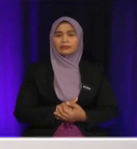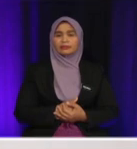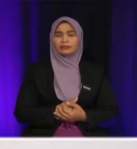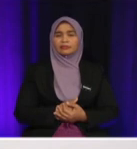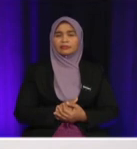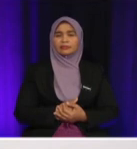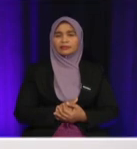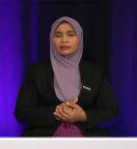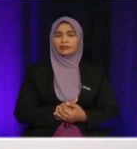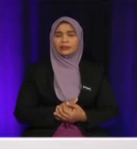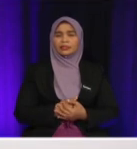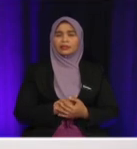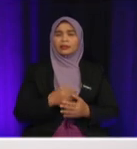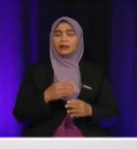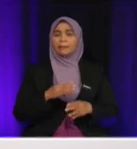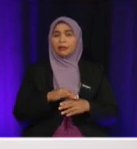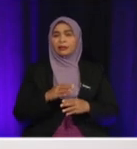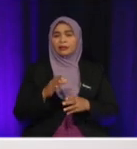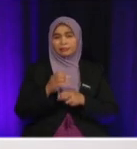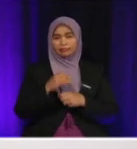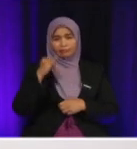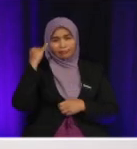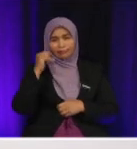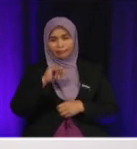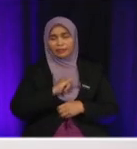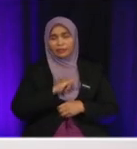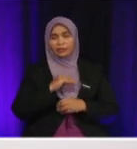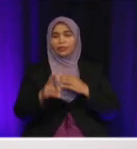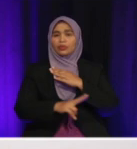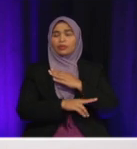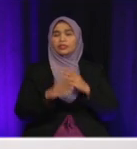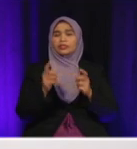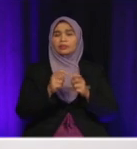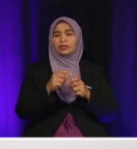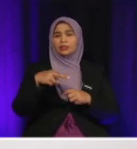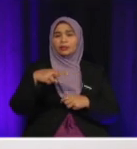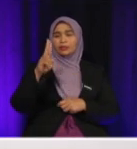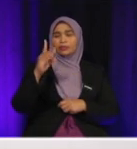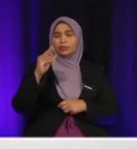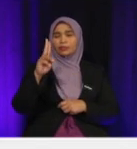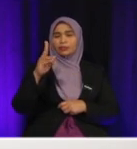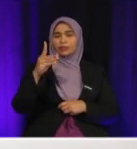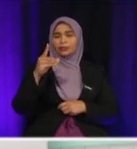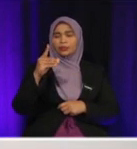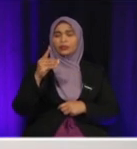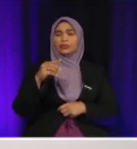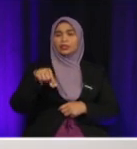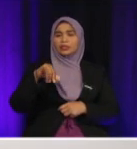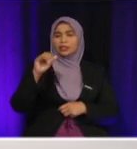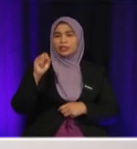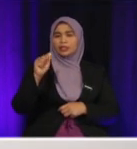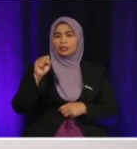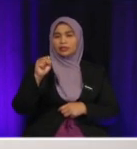Okey, silakan Hakim. Pada pandangan saya, hukuman seperti hudud, qisas dan takzir menjadikan manusia lebih